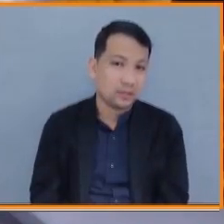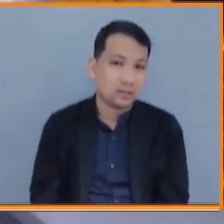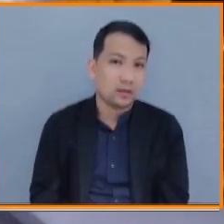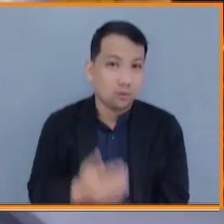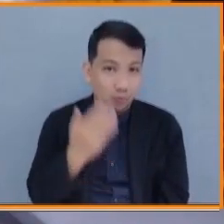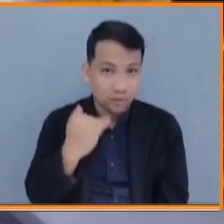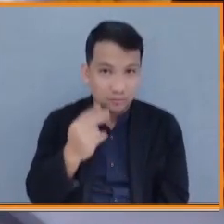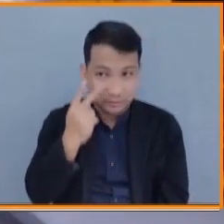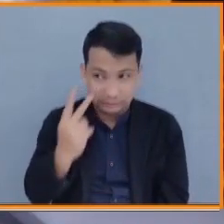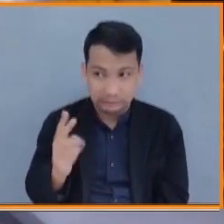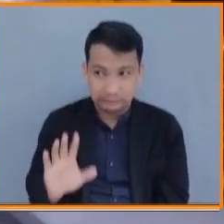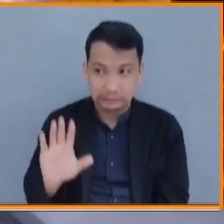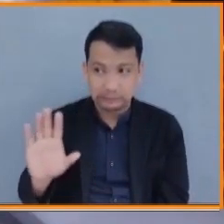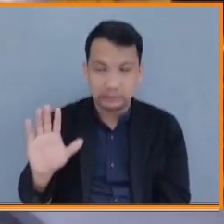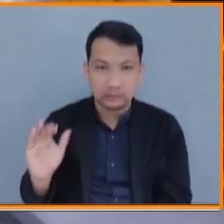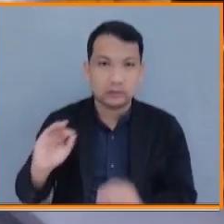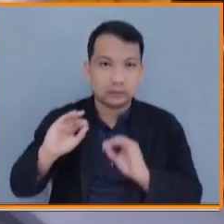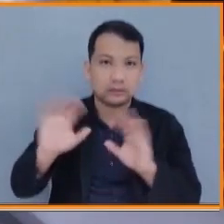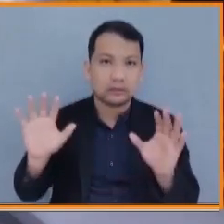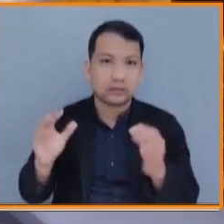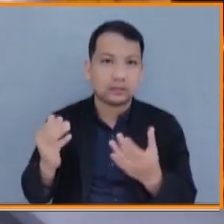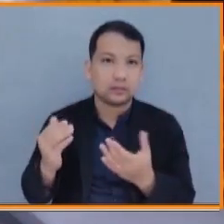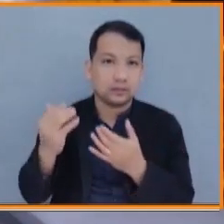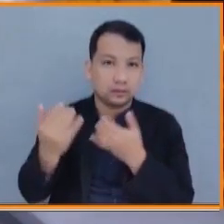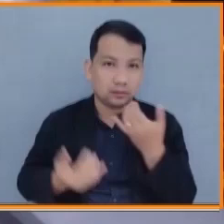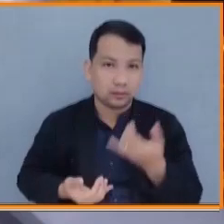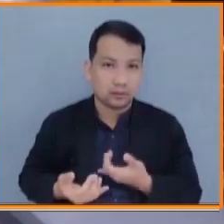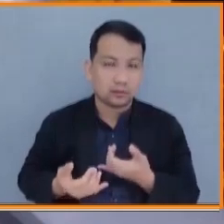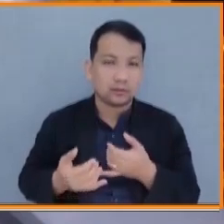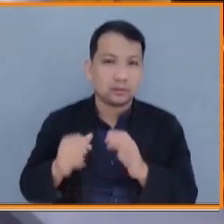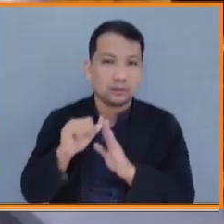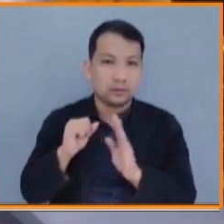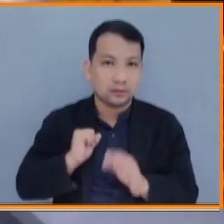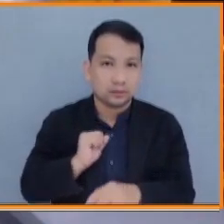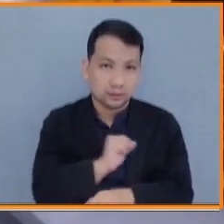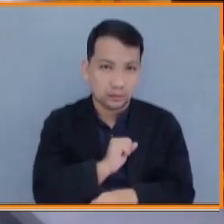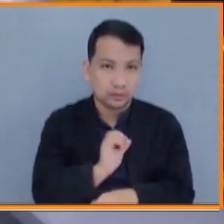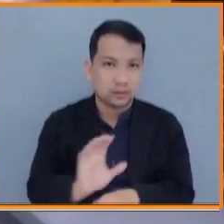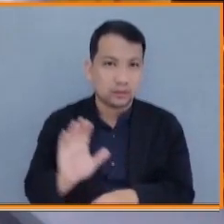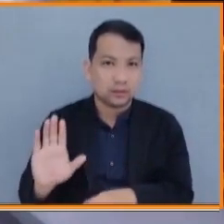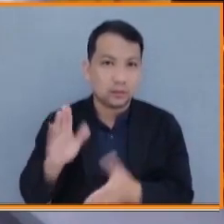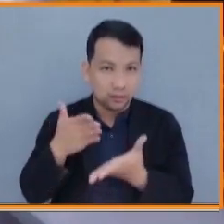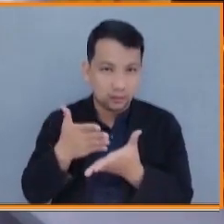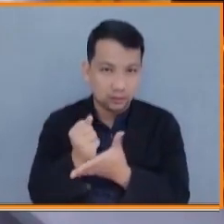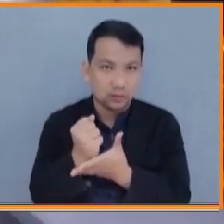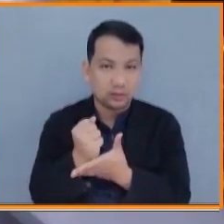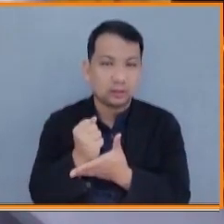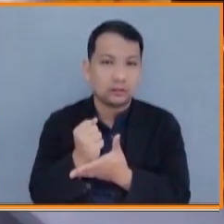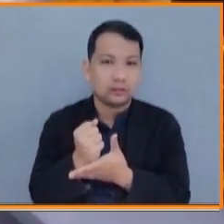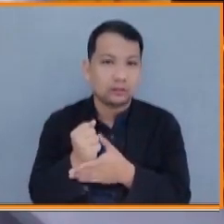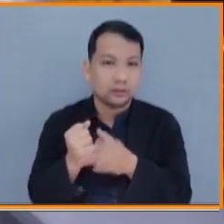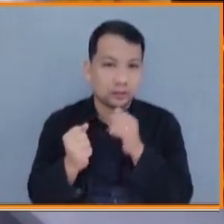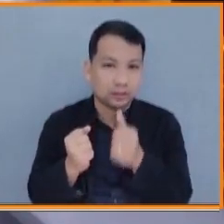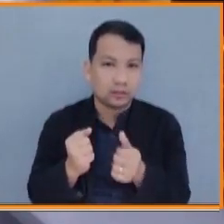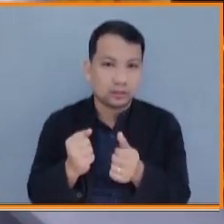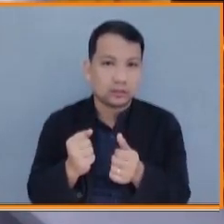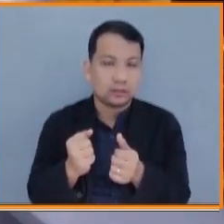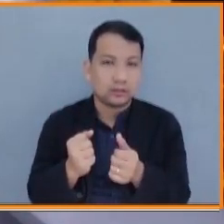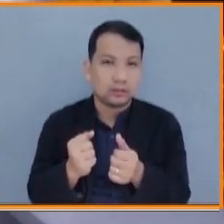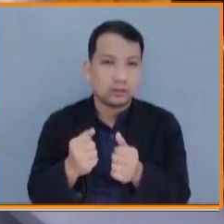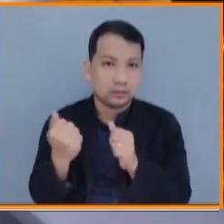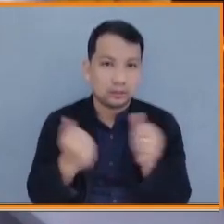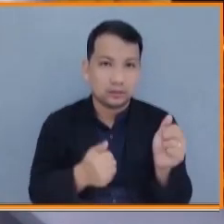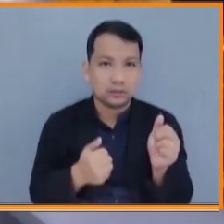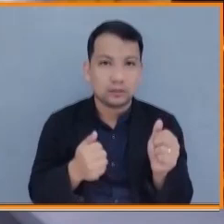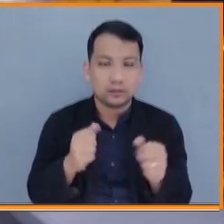mag-invite na yung mga naimbitahan sa senado minsan yung kanilang karapatan ay nalalabag at mismo ang corte suprema na ang nagsabi nito